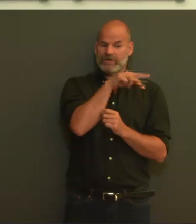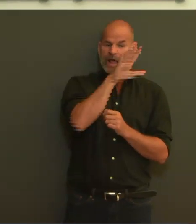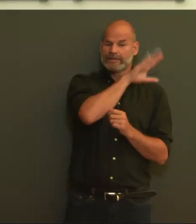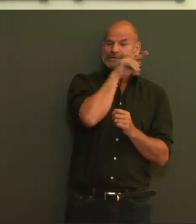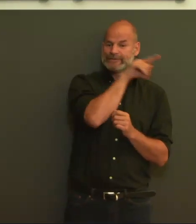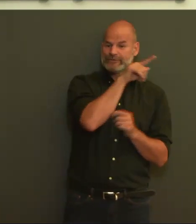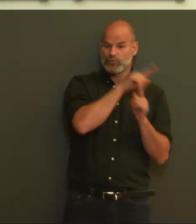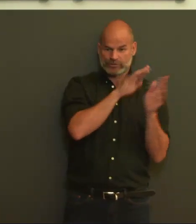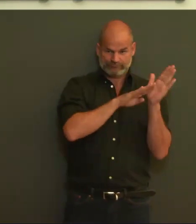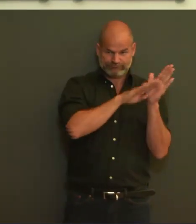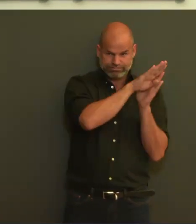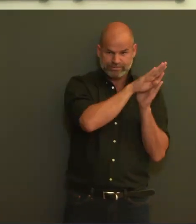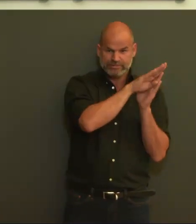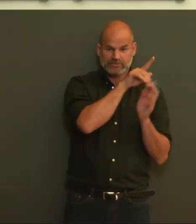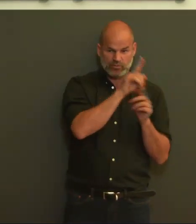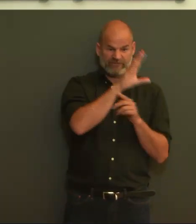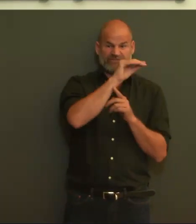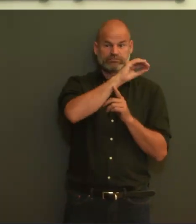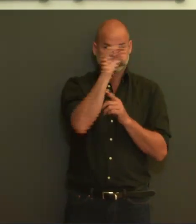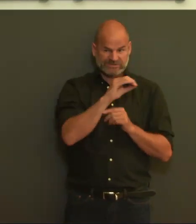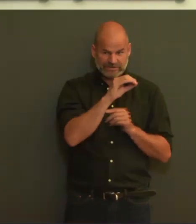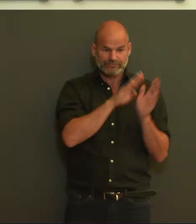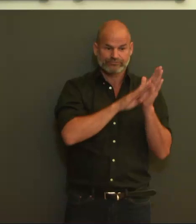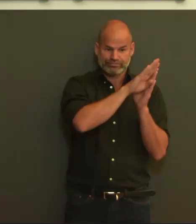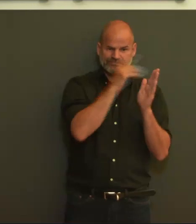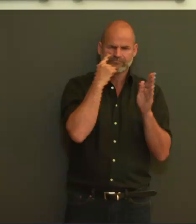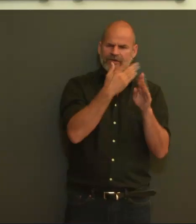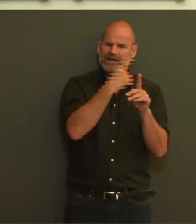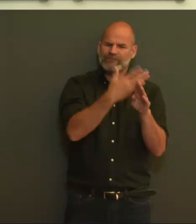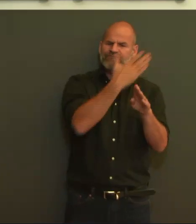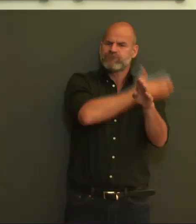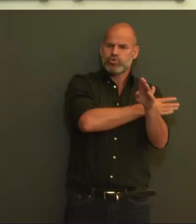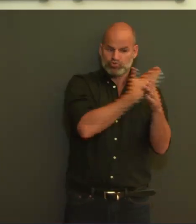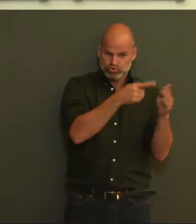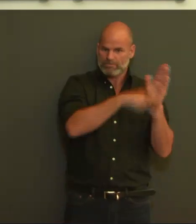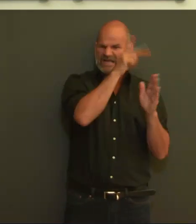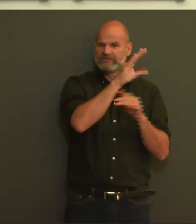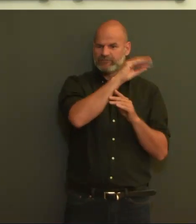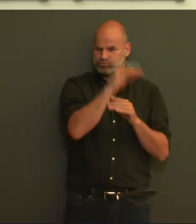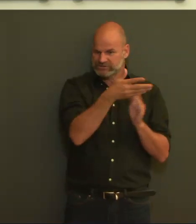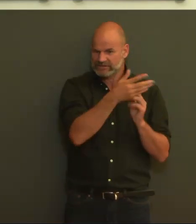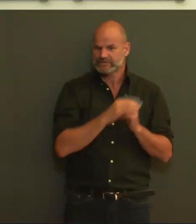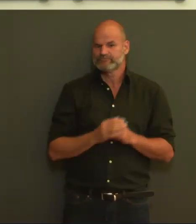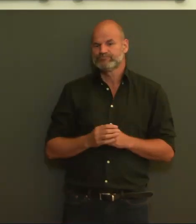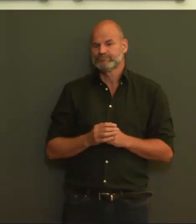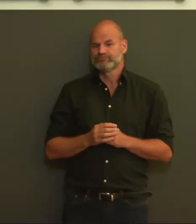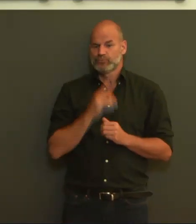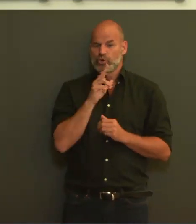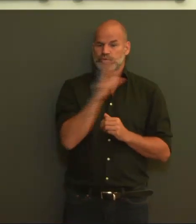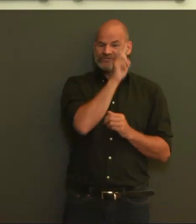50% in vergelijking met de week ervoor. In West-Vlaanderen gaat het echter nog om relatief kleine